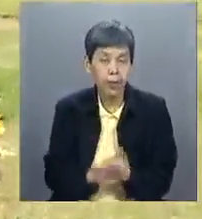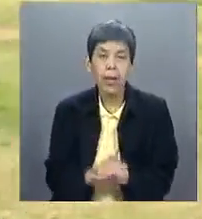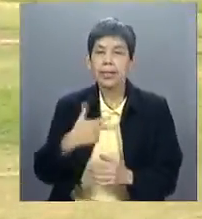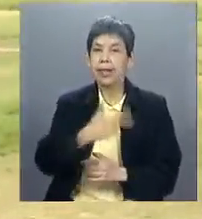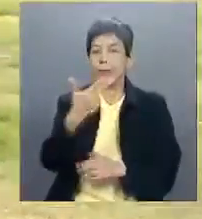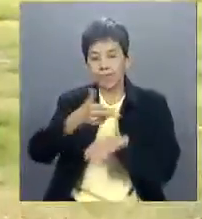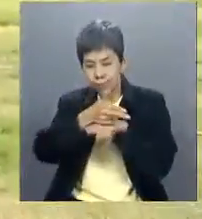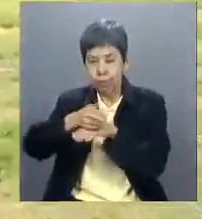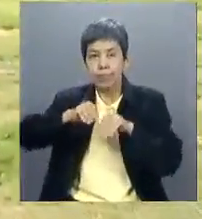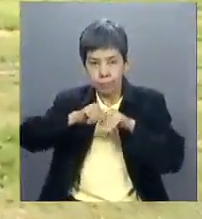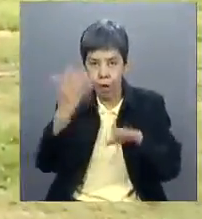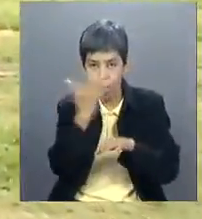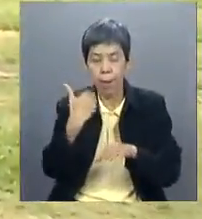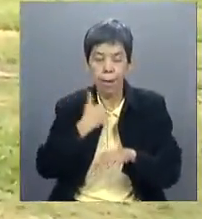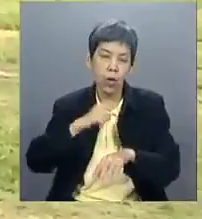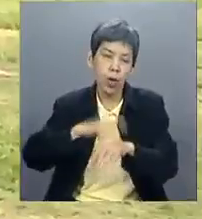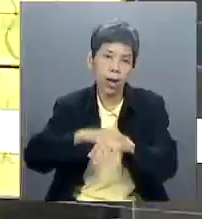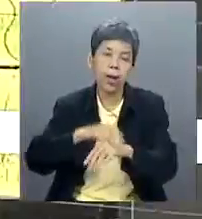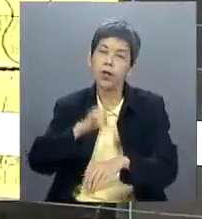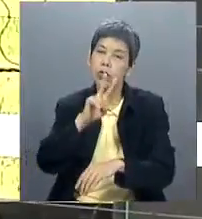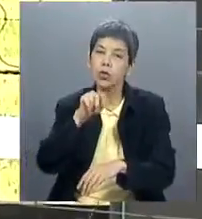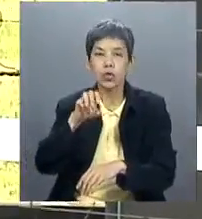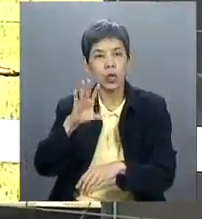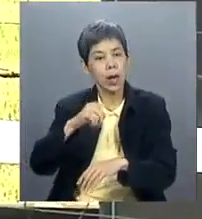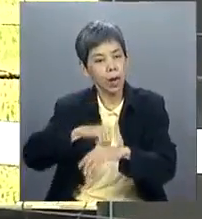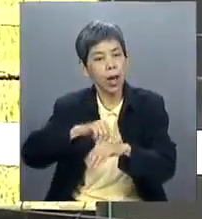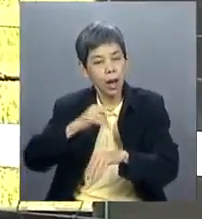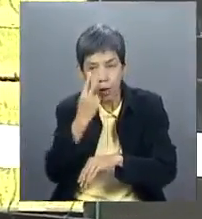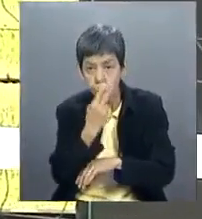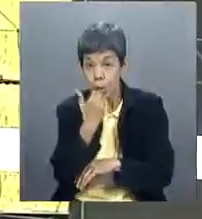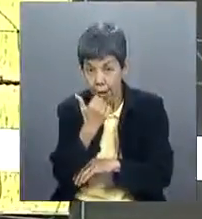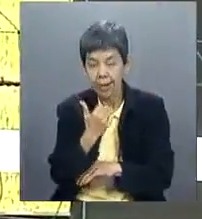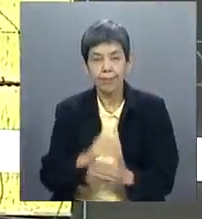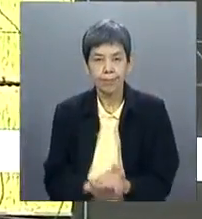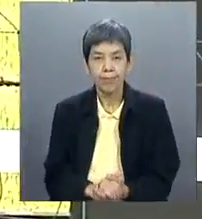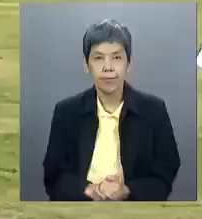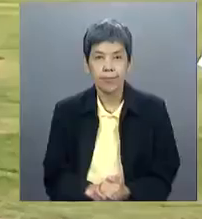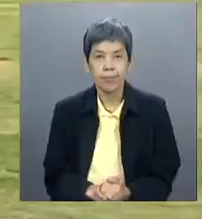ไทย PBS ถ่ายทอดสดวันพรุ่งนี้นะคะเวลา 14:05 น.เป็นต้นไปอย่าลืมติดตามค่ะ